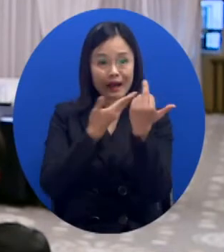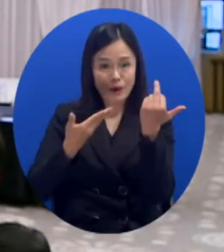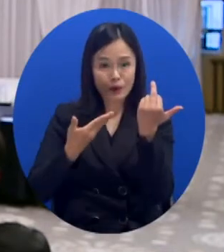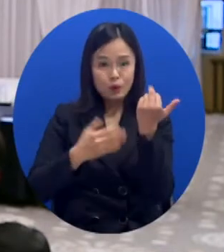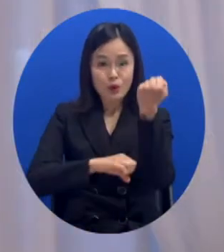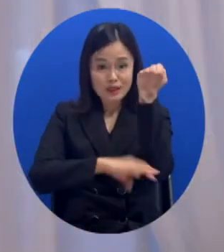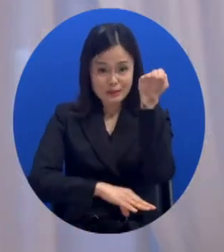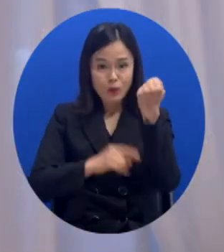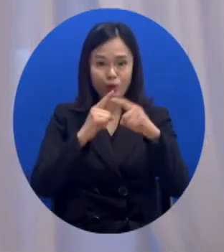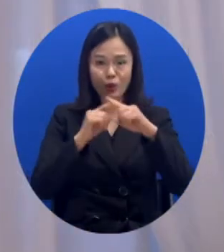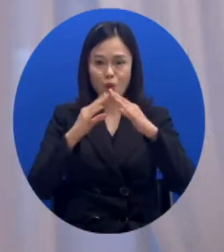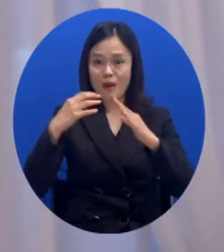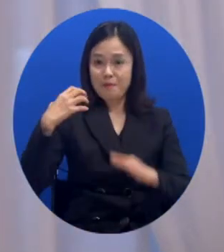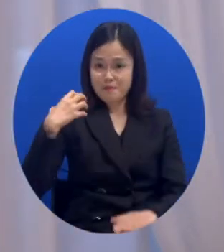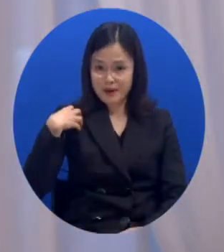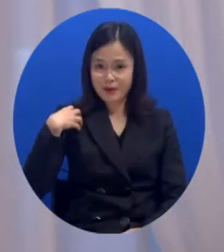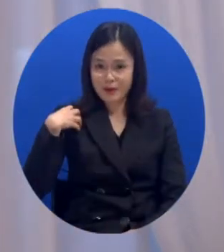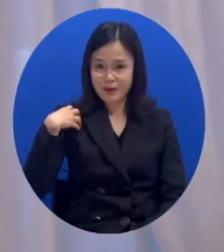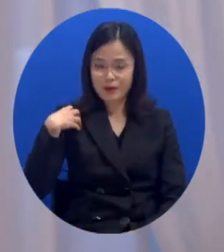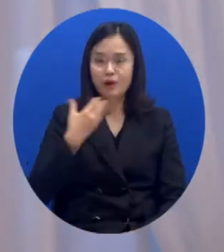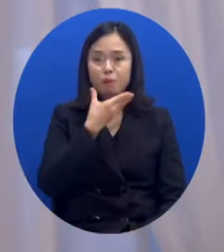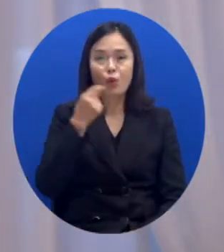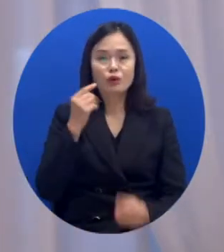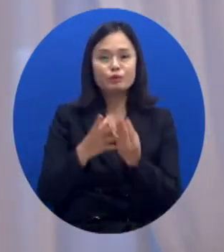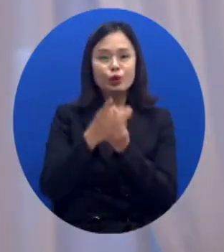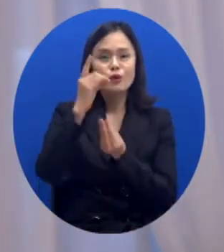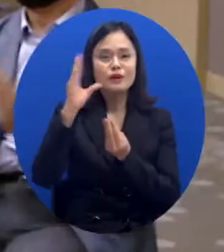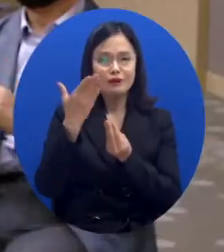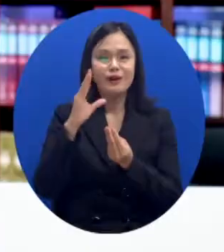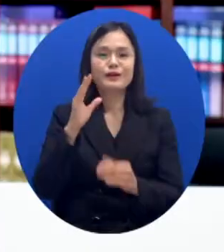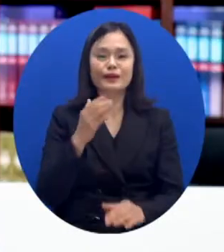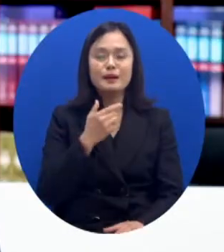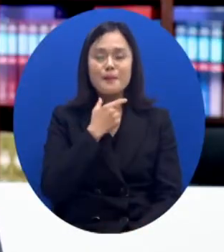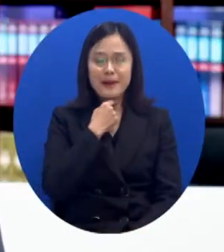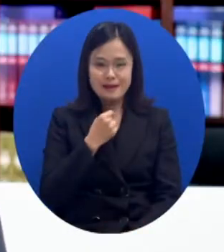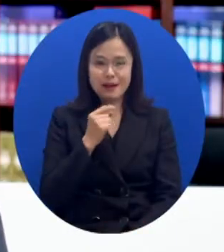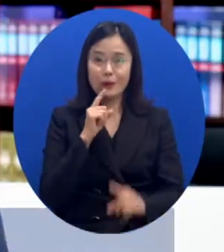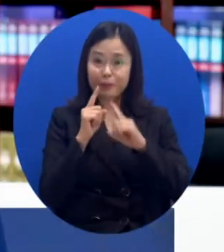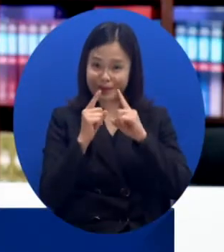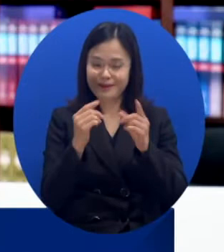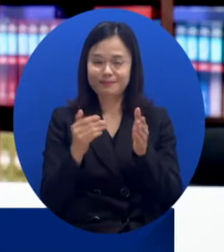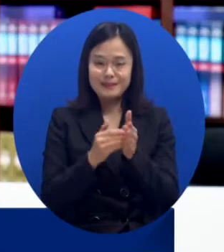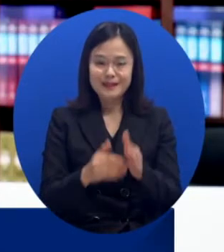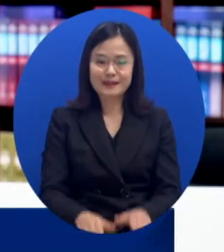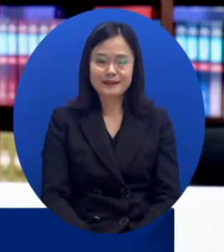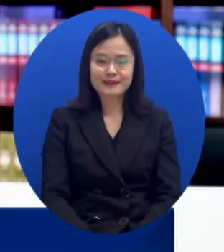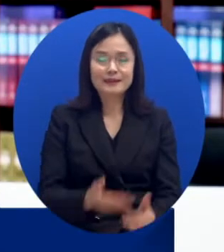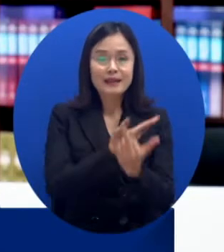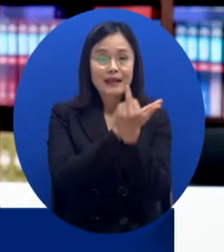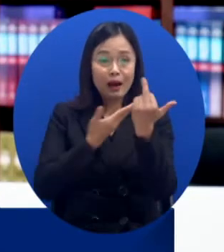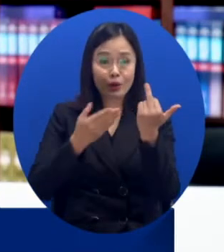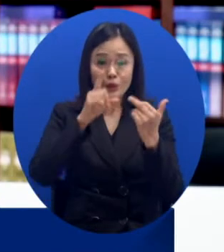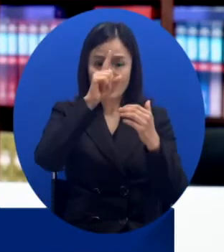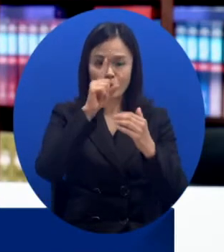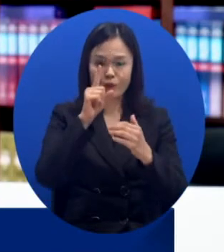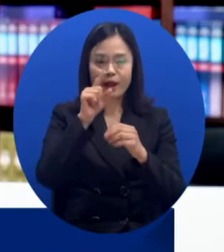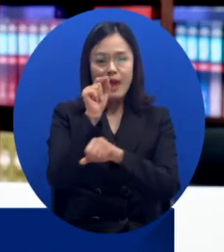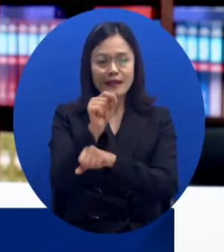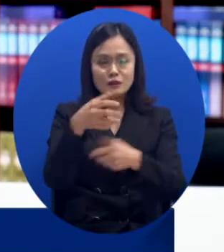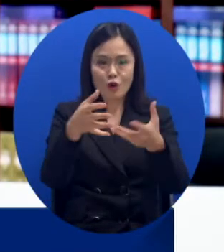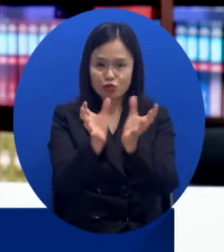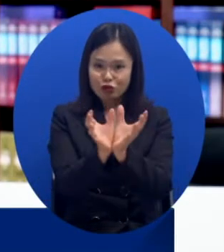복음 통일을 이루면 좋겠다고 대회사를 전했습니다 강원도 행정부와 18개의 시군